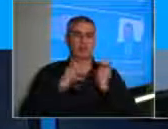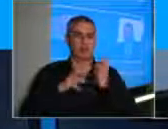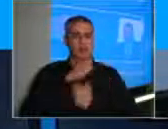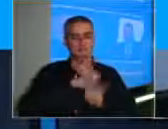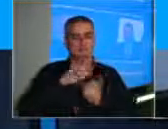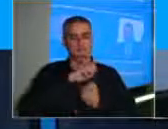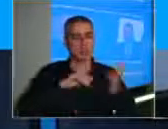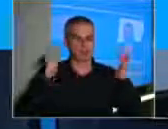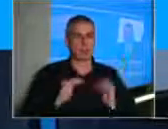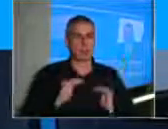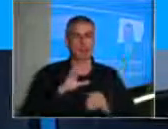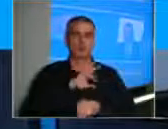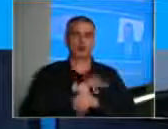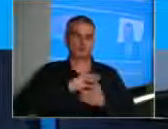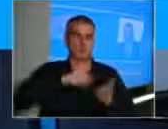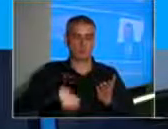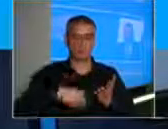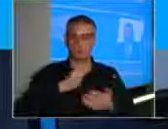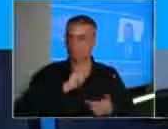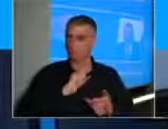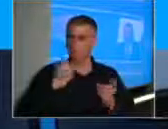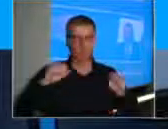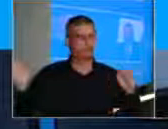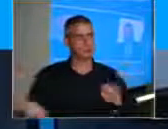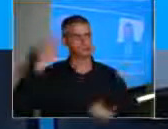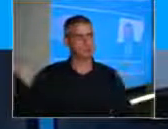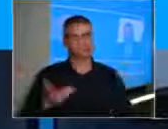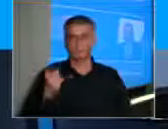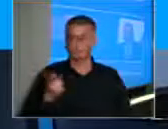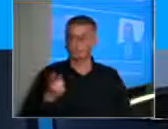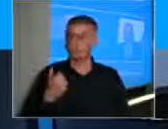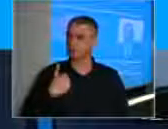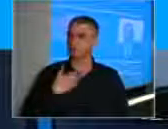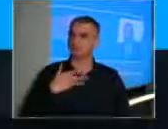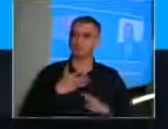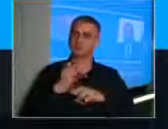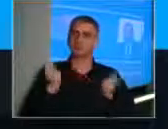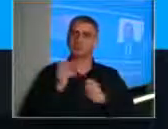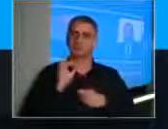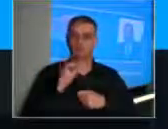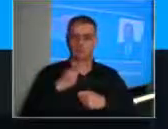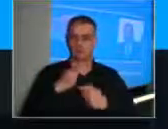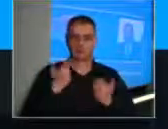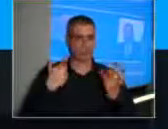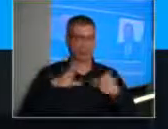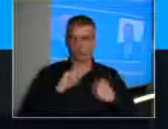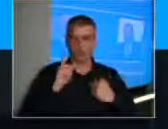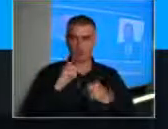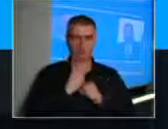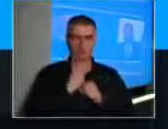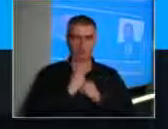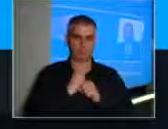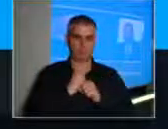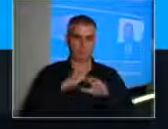ביוקרטיות, מספיק שרופא ייתן את המרשם, אבל לא לשחרר זה סמין. תכניס אותי קצת לקמפיין שלכם, שהוא הרוב, הוא לא מתנהל כל